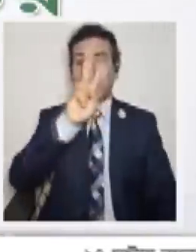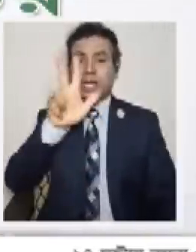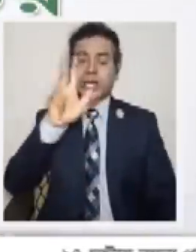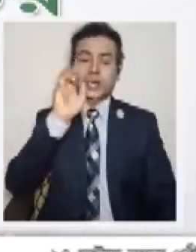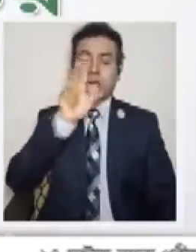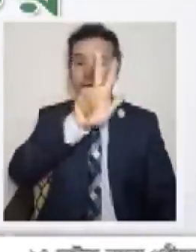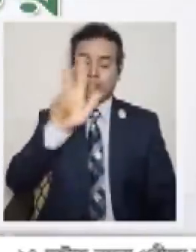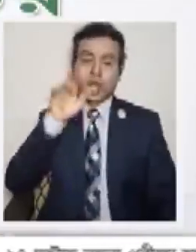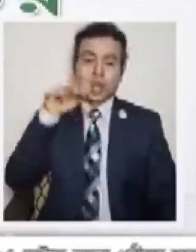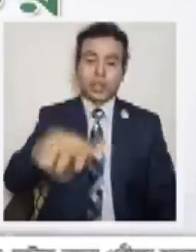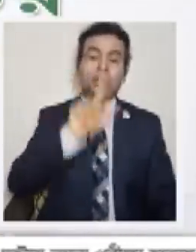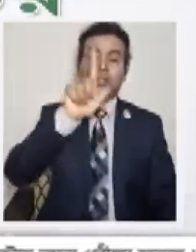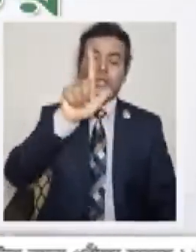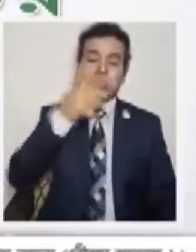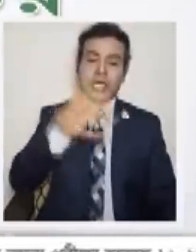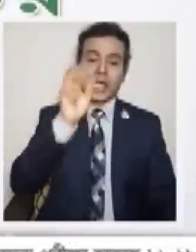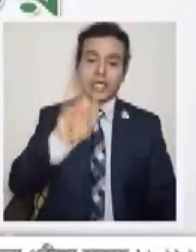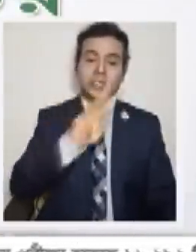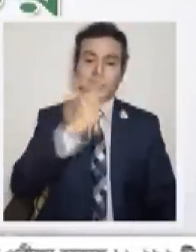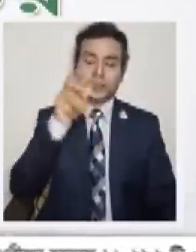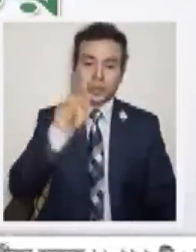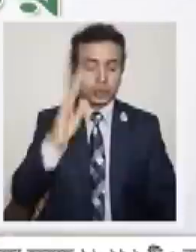1,52,323 জন এবং এ পর্যন্ত শনাক্ত হয়েছেন